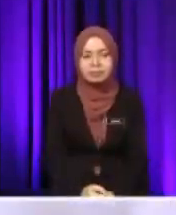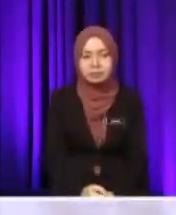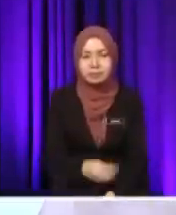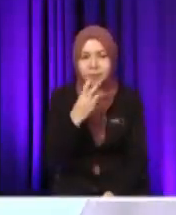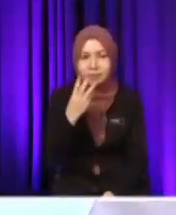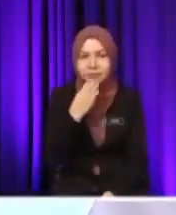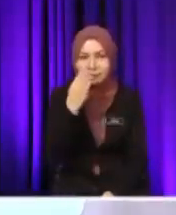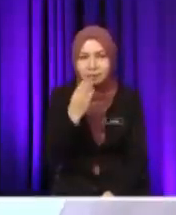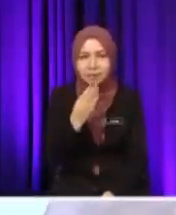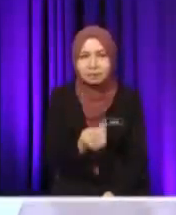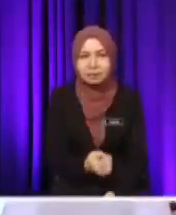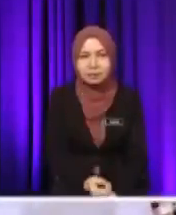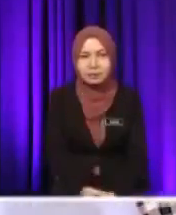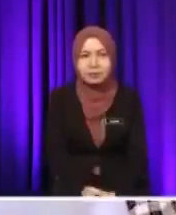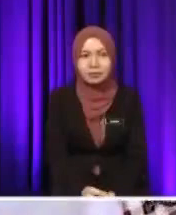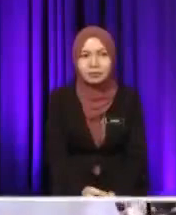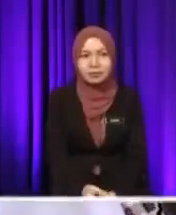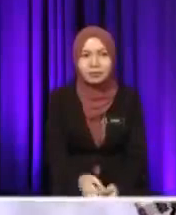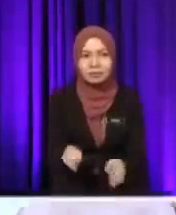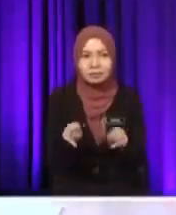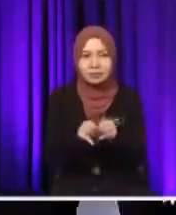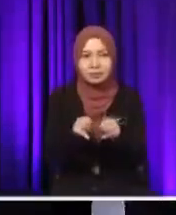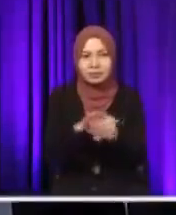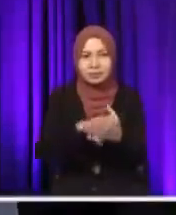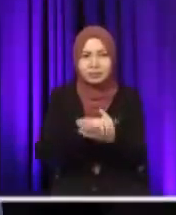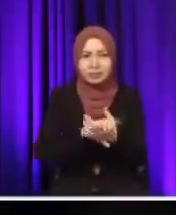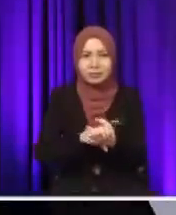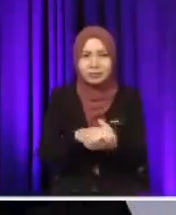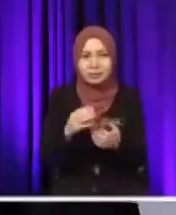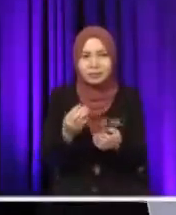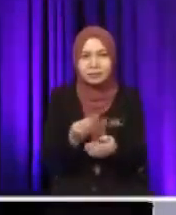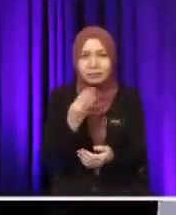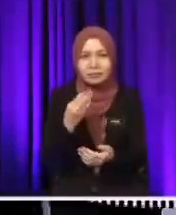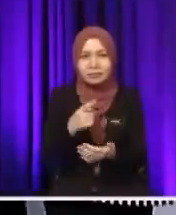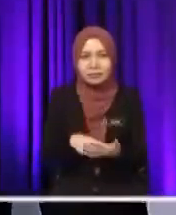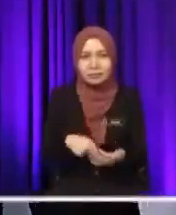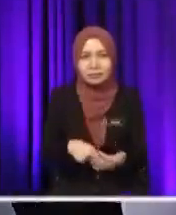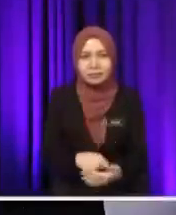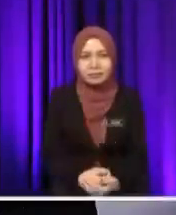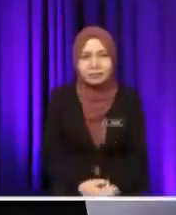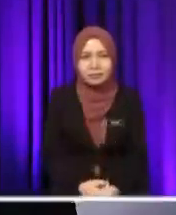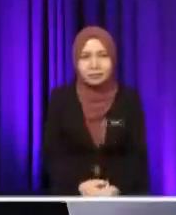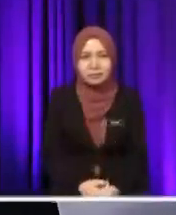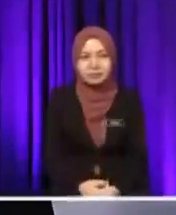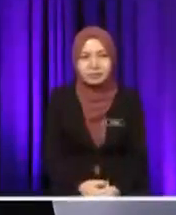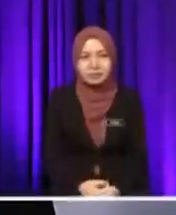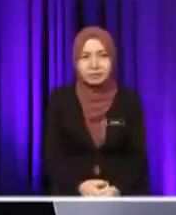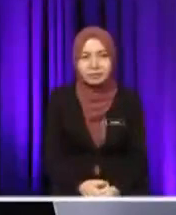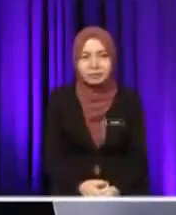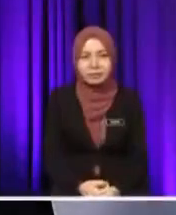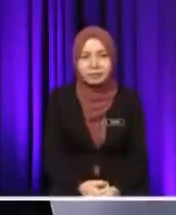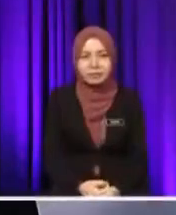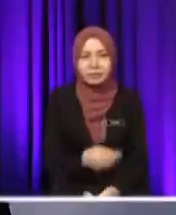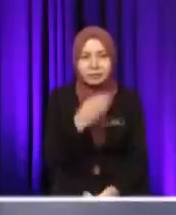Sedap. Bawa apa, bang? Bau macam sabun lah. Bukan. Bukan? Dia bau wangi je, bang. Oh, bau wangi je. Itu bau sakura, bang.